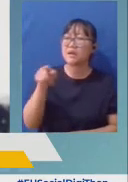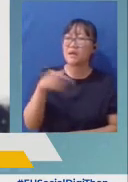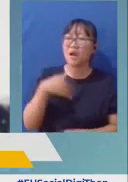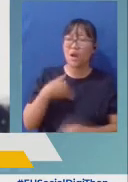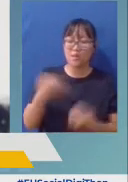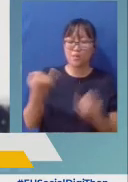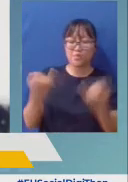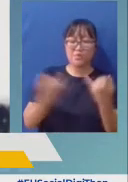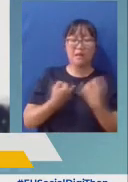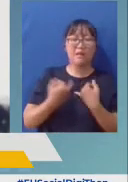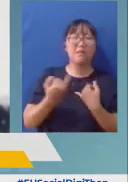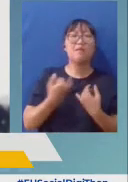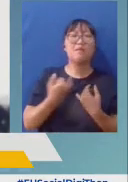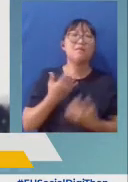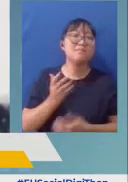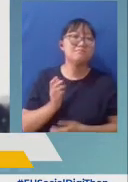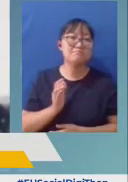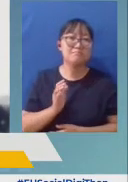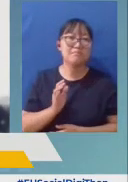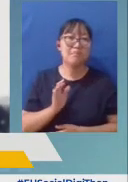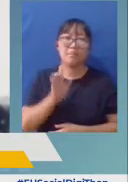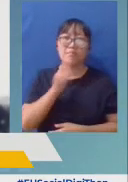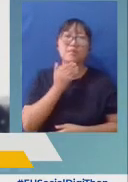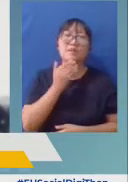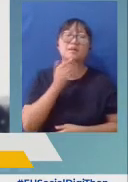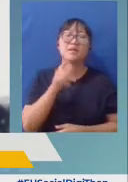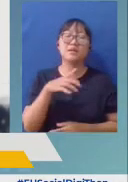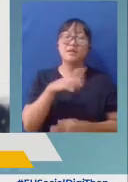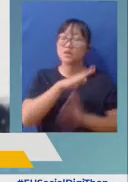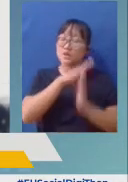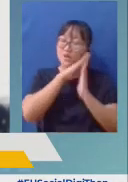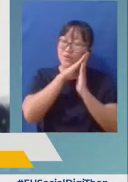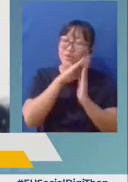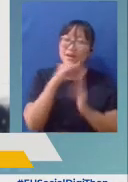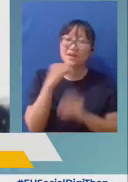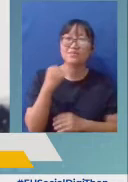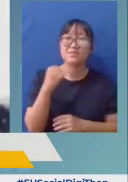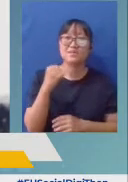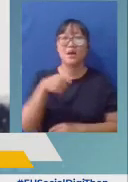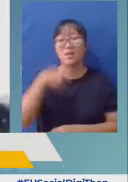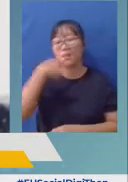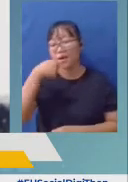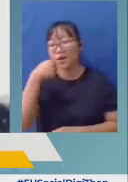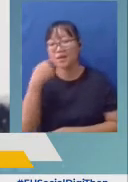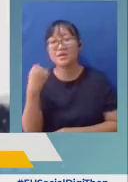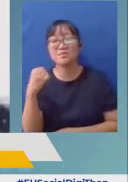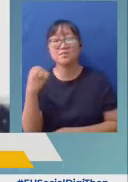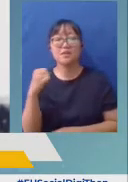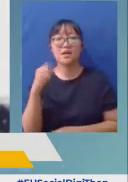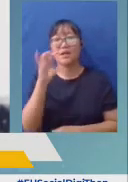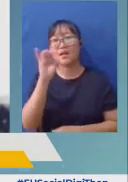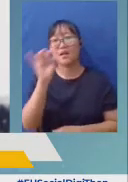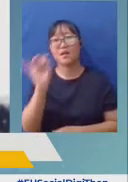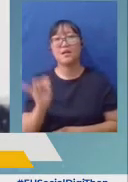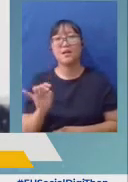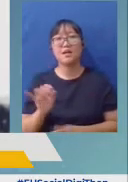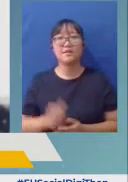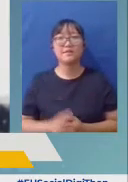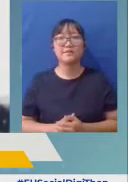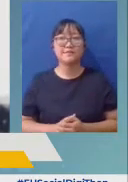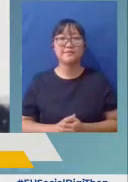bikin apa? Bisa nggak tidur, nggak bisa belajar, nggak mau makan dan sebagainya. Nah jadi sebenarnya